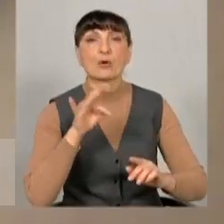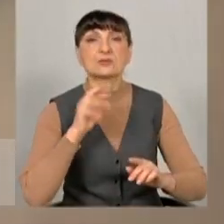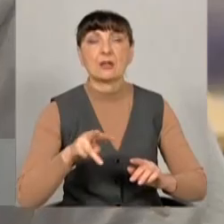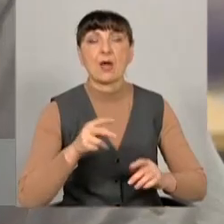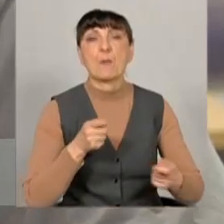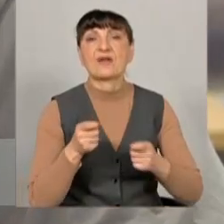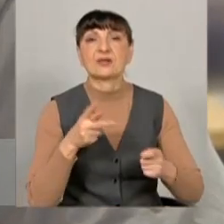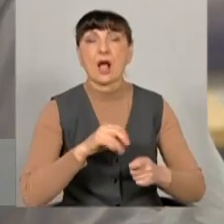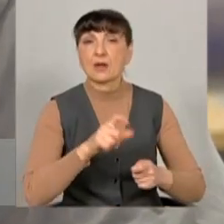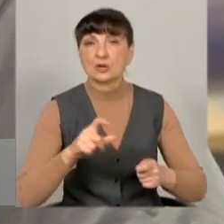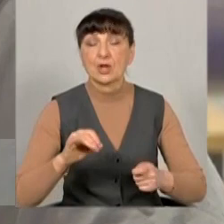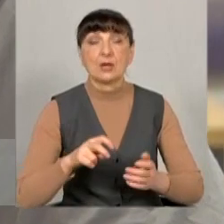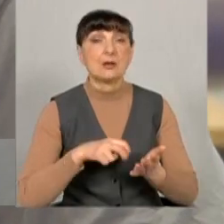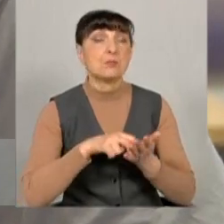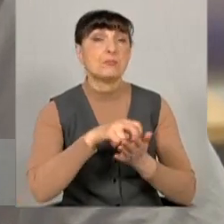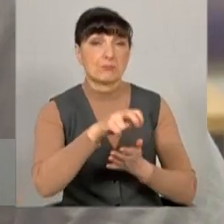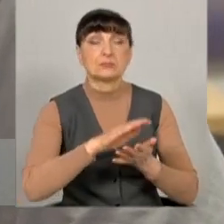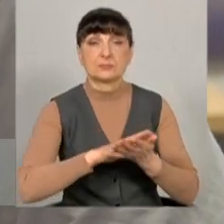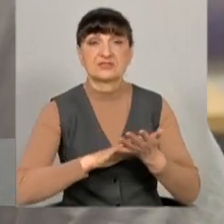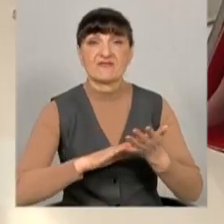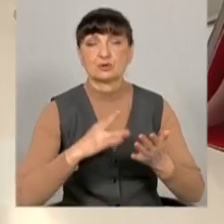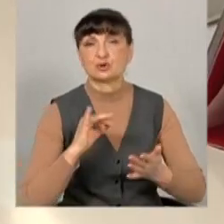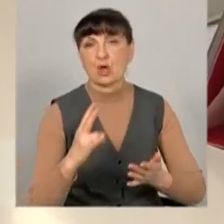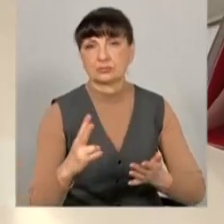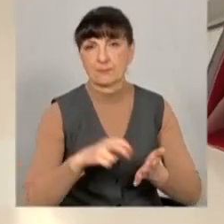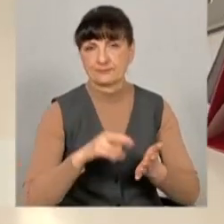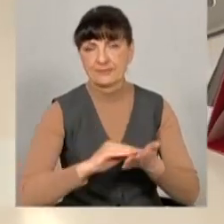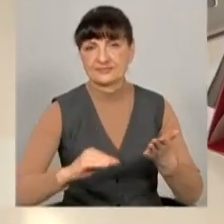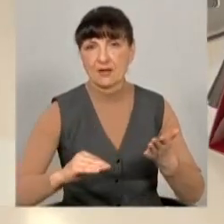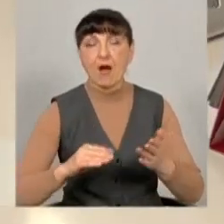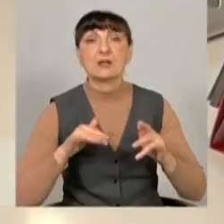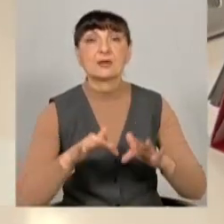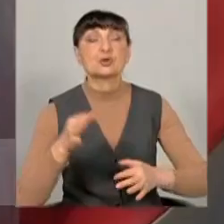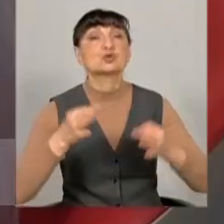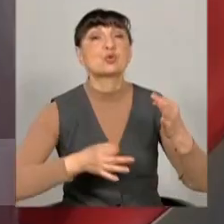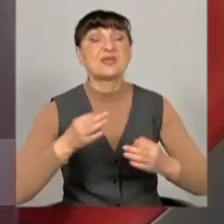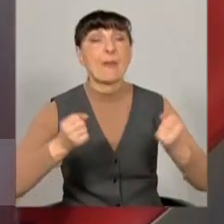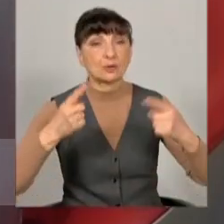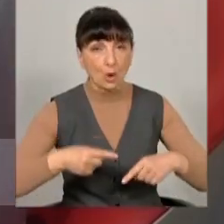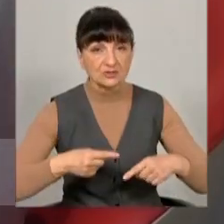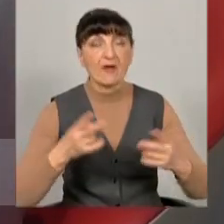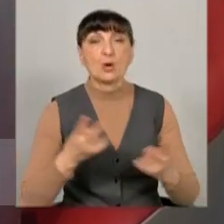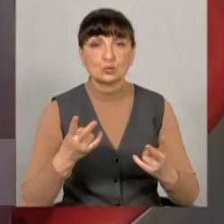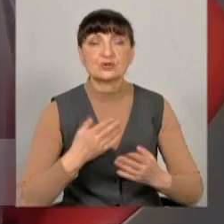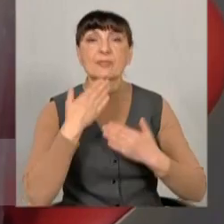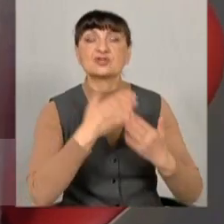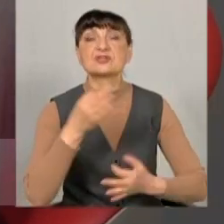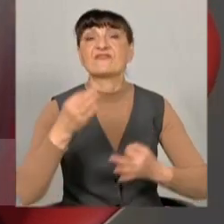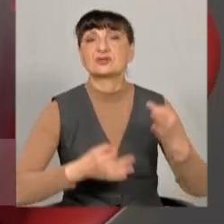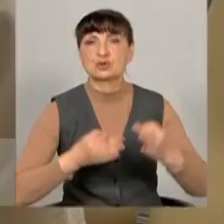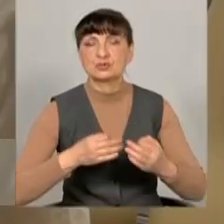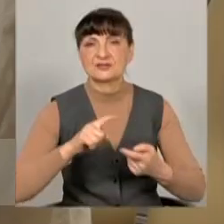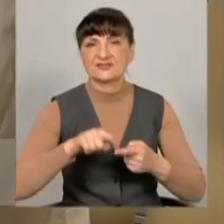для граждан или написать письменное заявление в ЦОНе. А для прохождения процедуры судебного банкротства необходимо обращаться в суды по